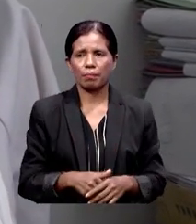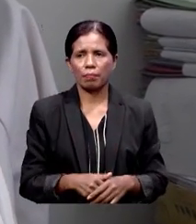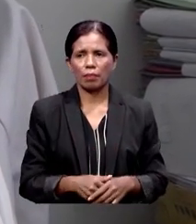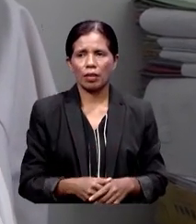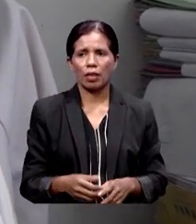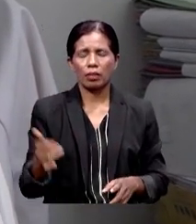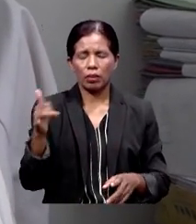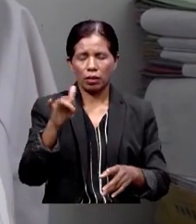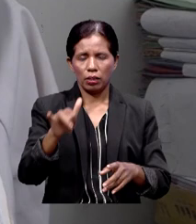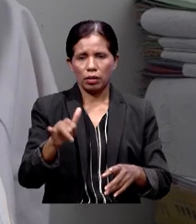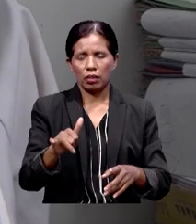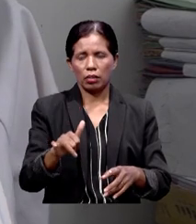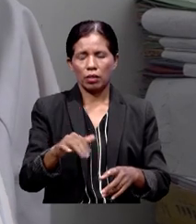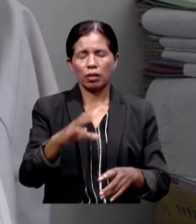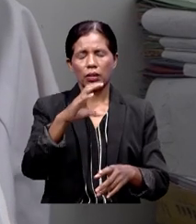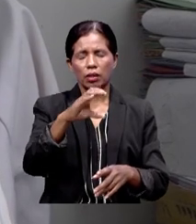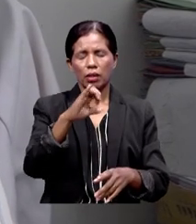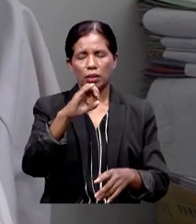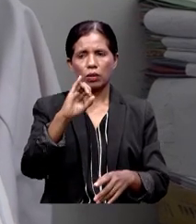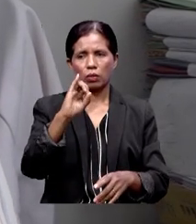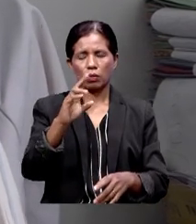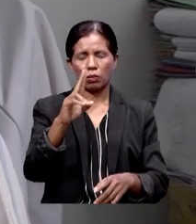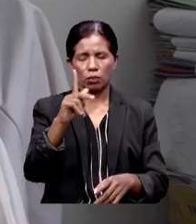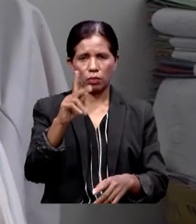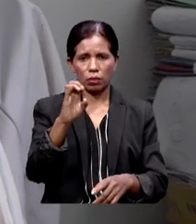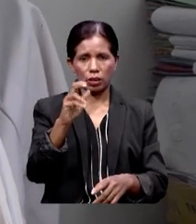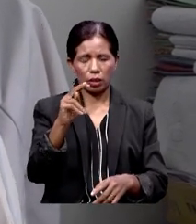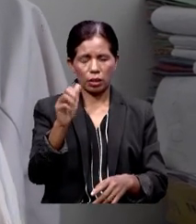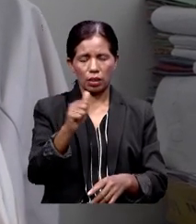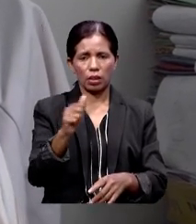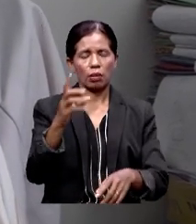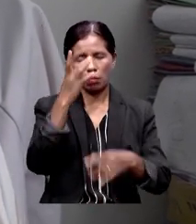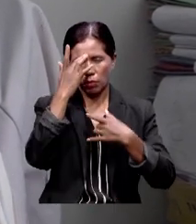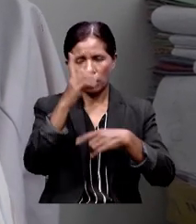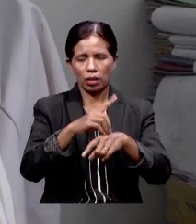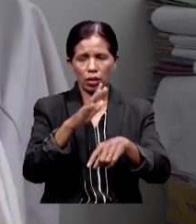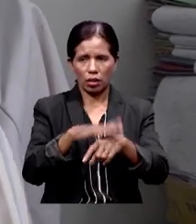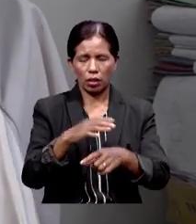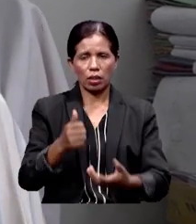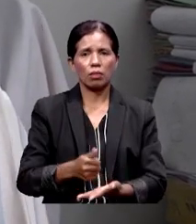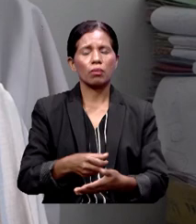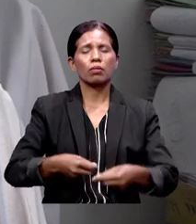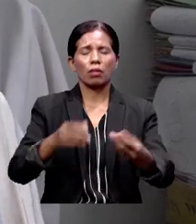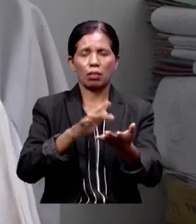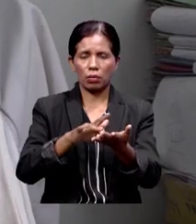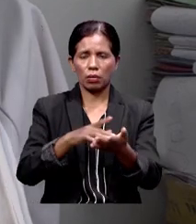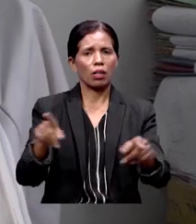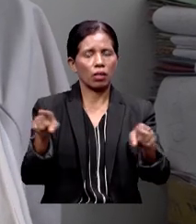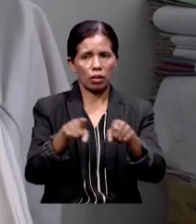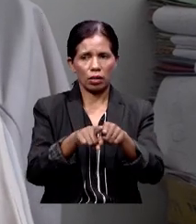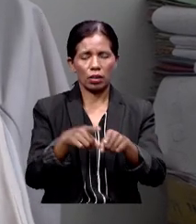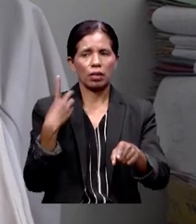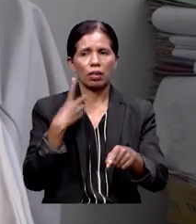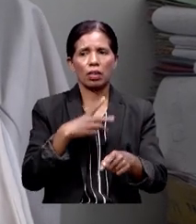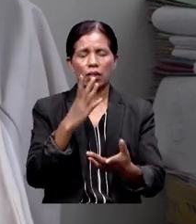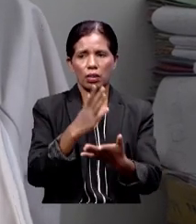sira nebe ma ko chikungunya dengue ene baisa hotu no oina watete katak ni tratamento ne anesa ngutu ni prevensa ne ma kita tene